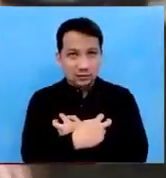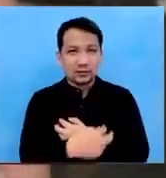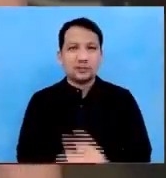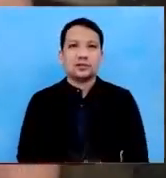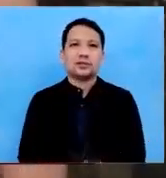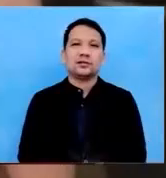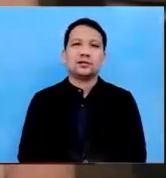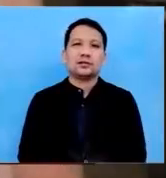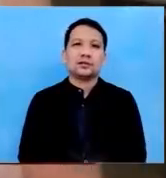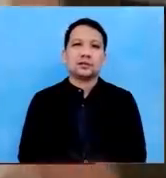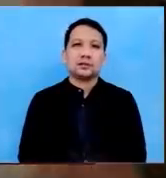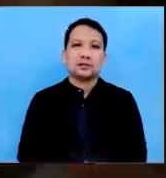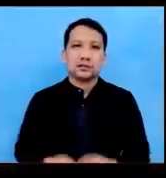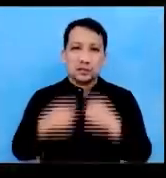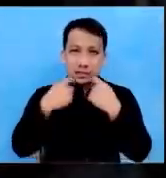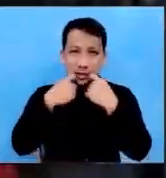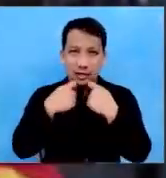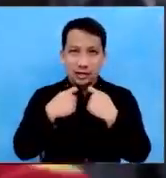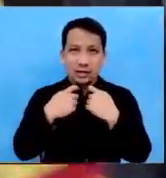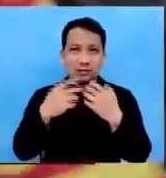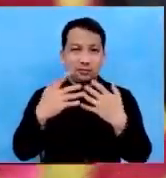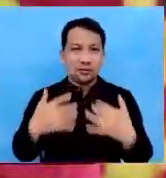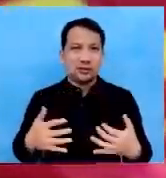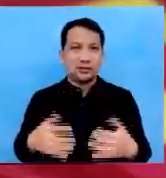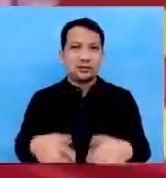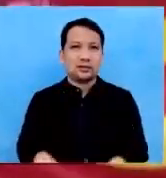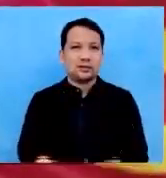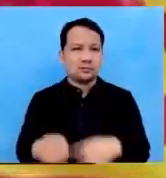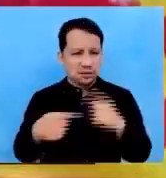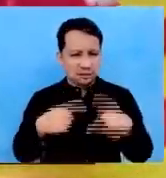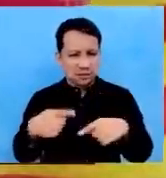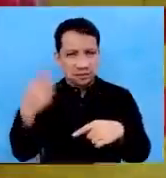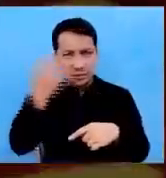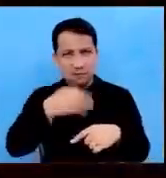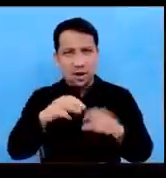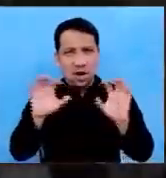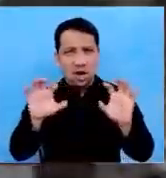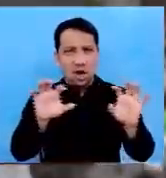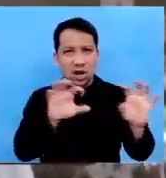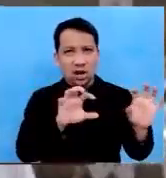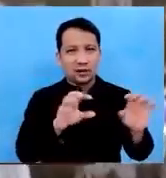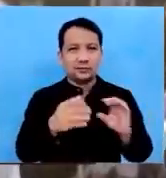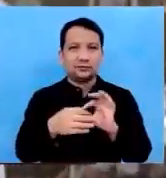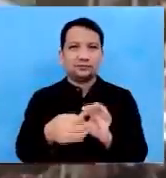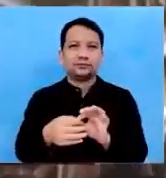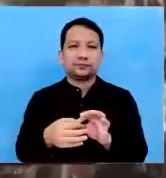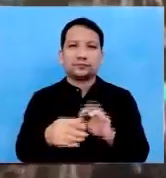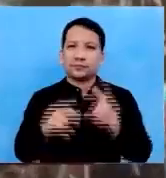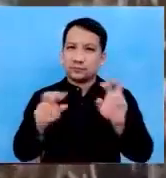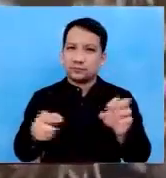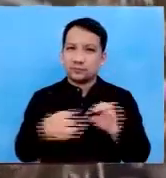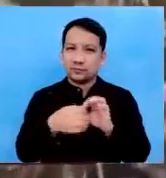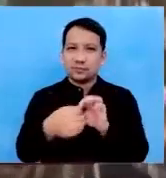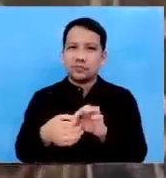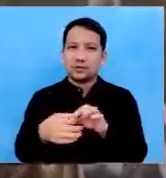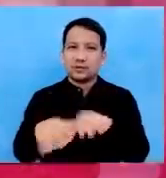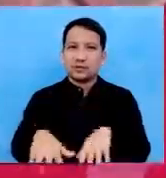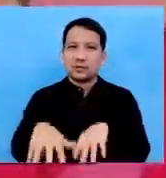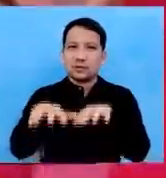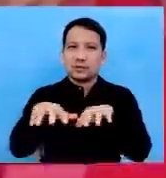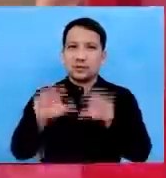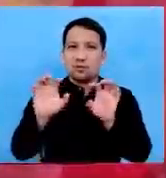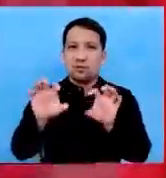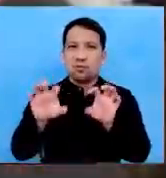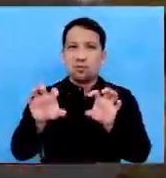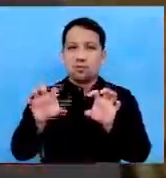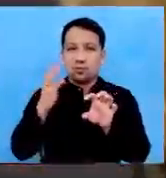May mga duguang bride. Kung ano-ano pang elemento, tila pumahan ng mga multo,